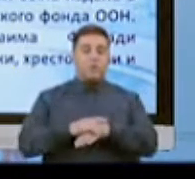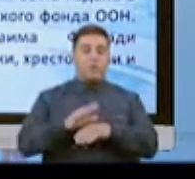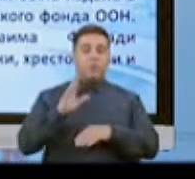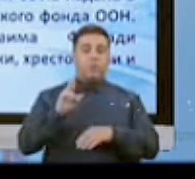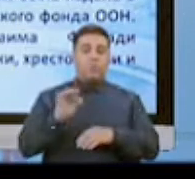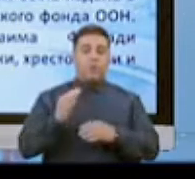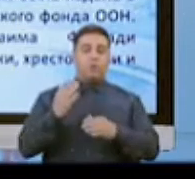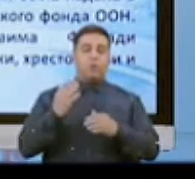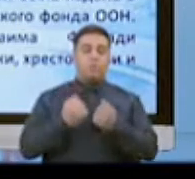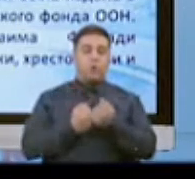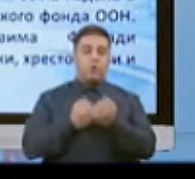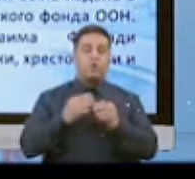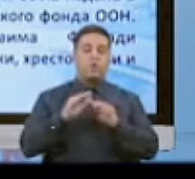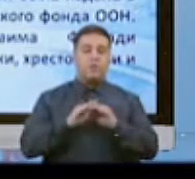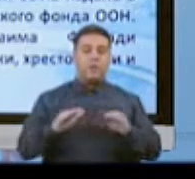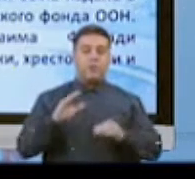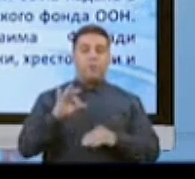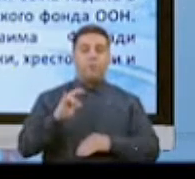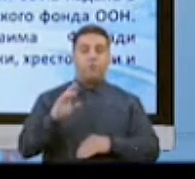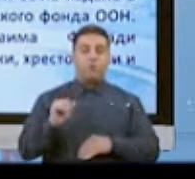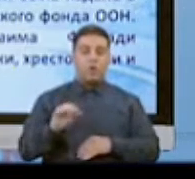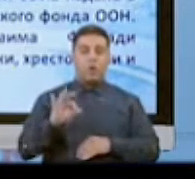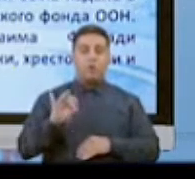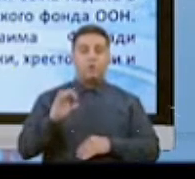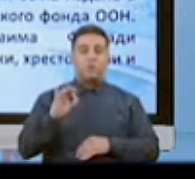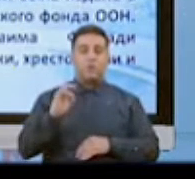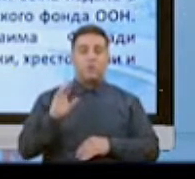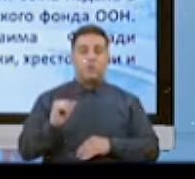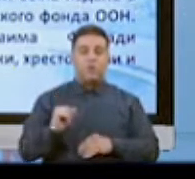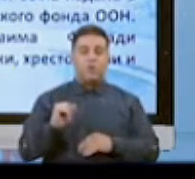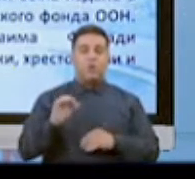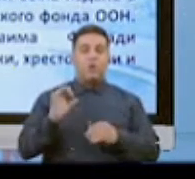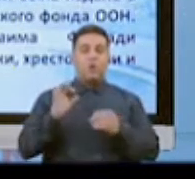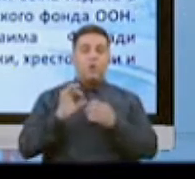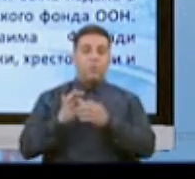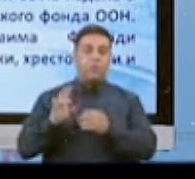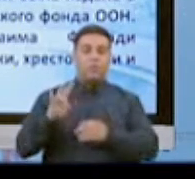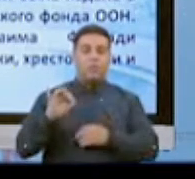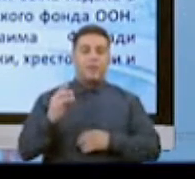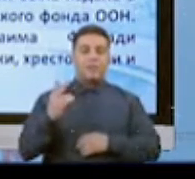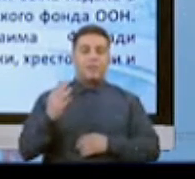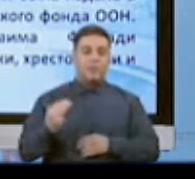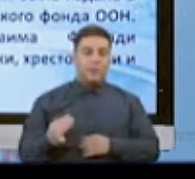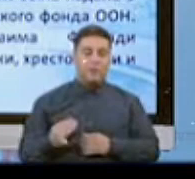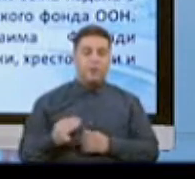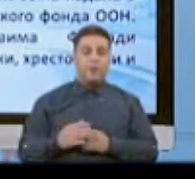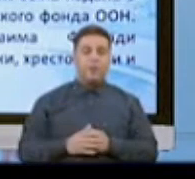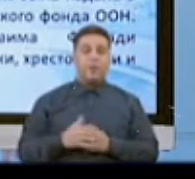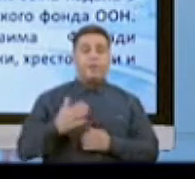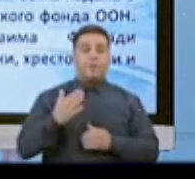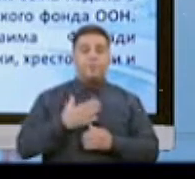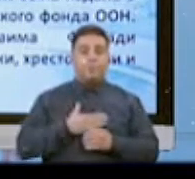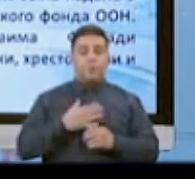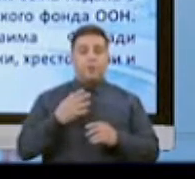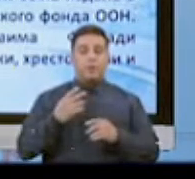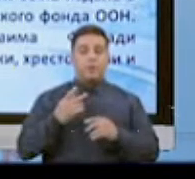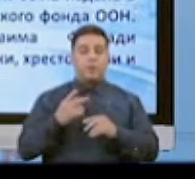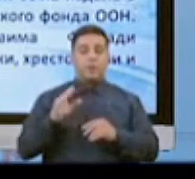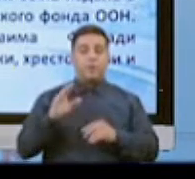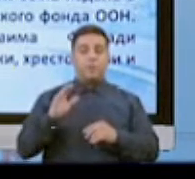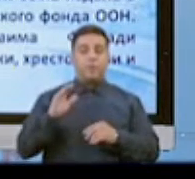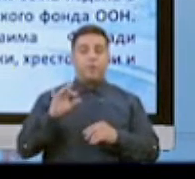поддержке детского фонда Организации Объединенных Наций. Многие произведения Раима